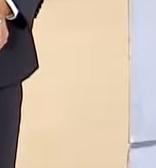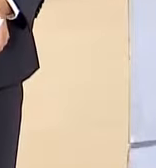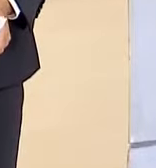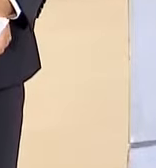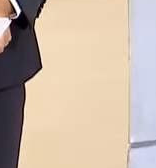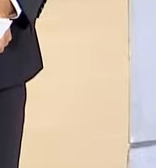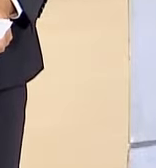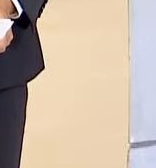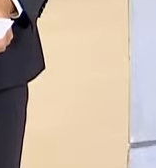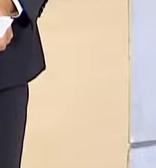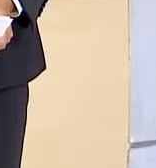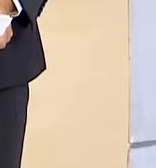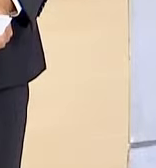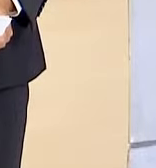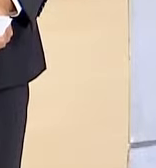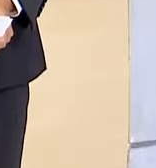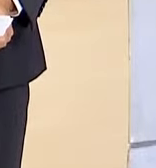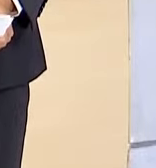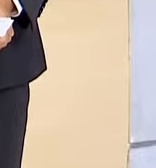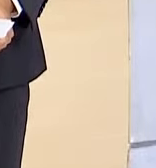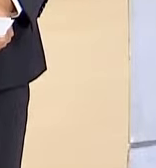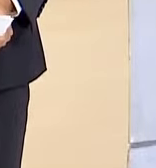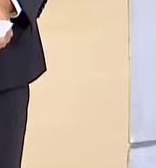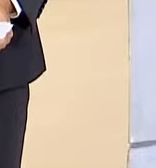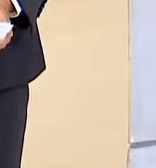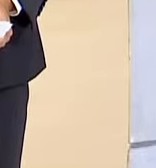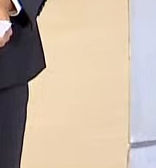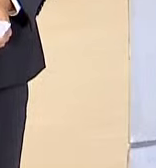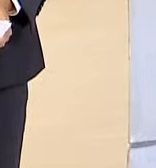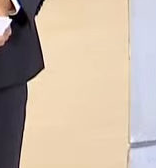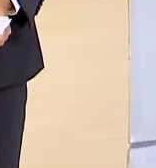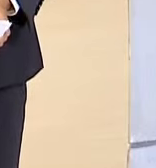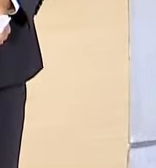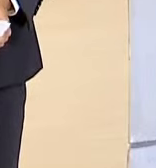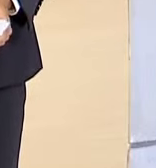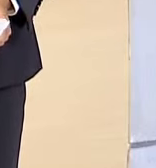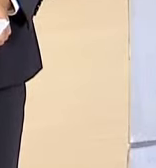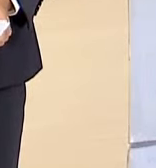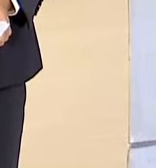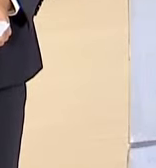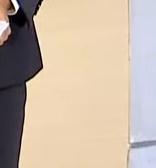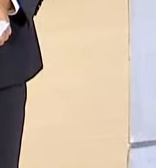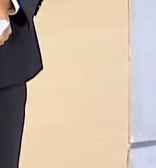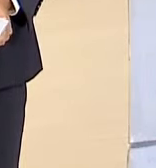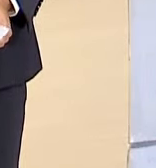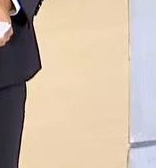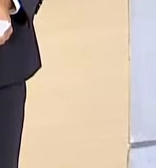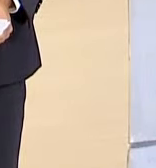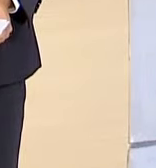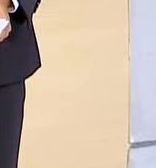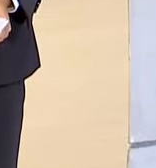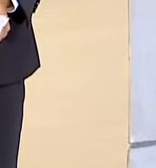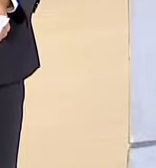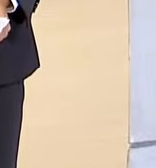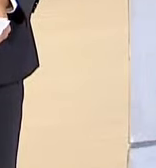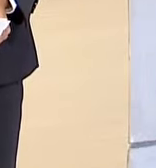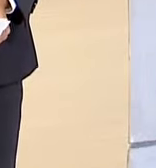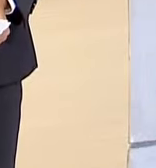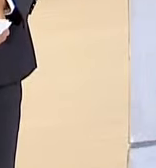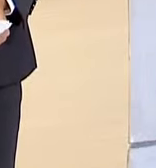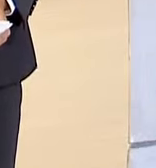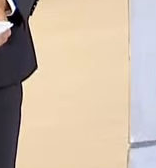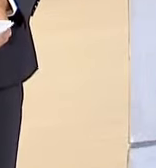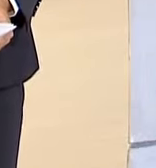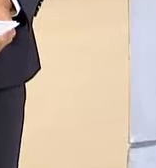Tumaas din ang demand sa paracetamol sa Dagupan at Pampanga, kaya ang stock ng ilang butika naubos na. Yan ang tinutukan ni